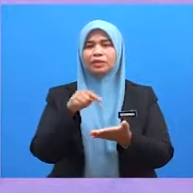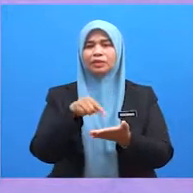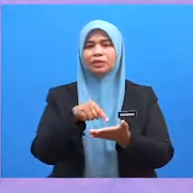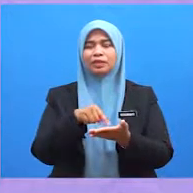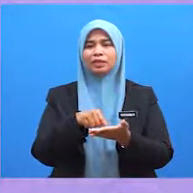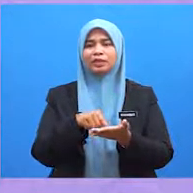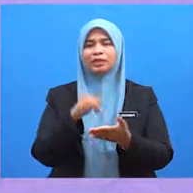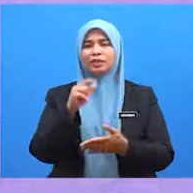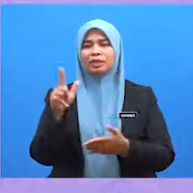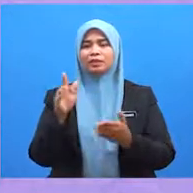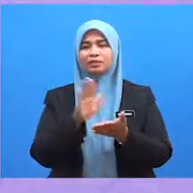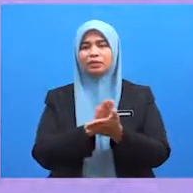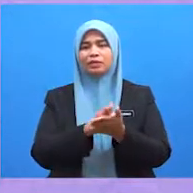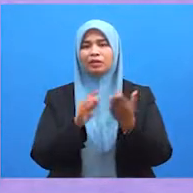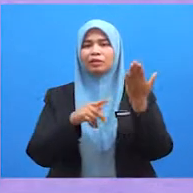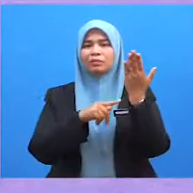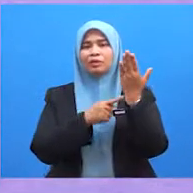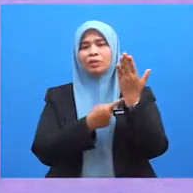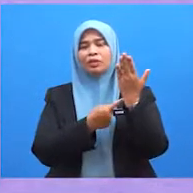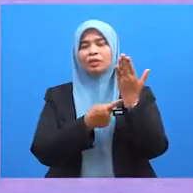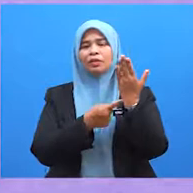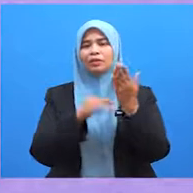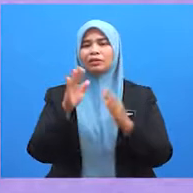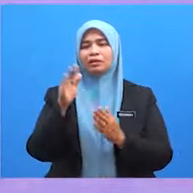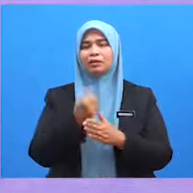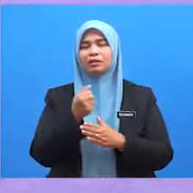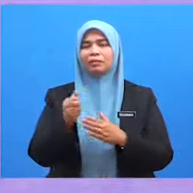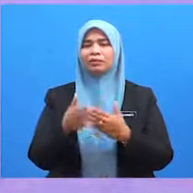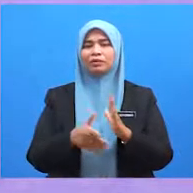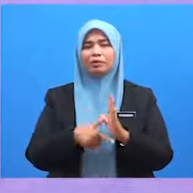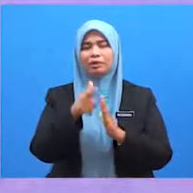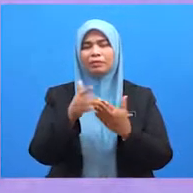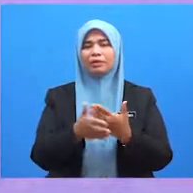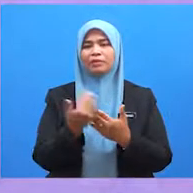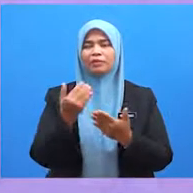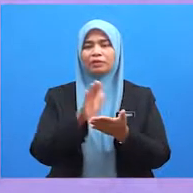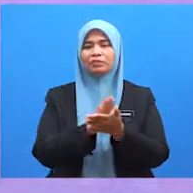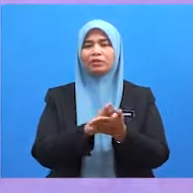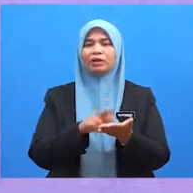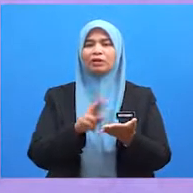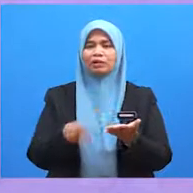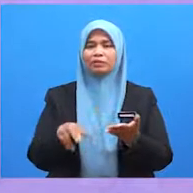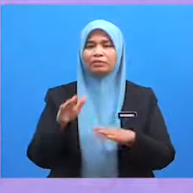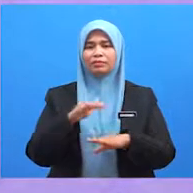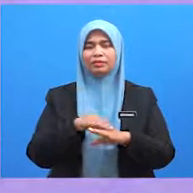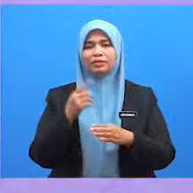merupakan sekolah permulaan atau lebih mudah kita kenali sebagai sekolah rendah pada hari